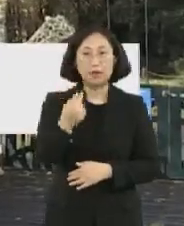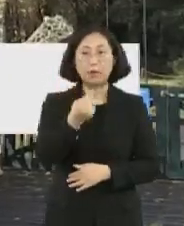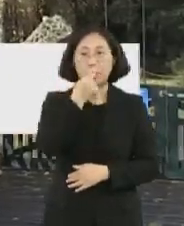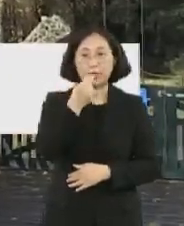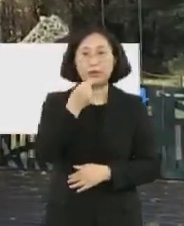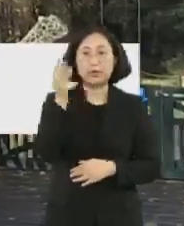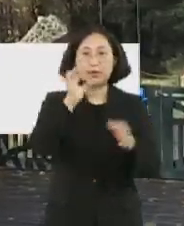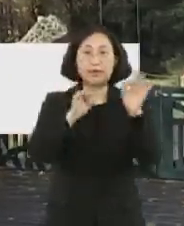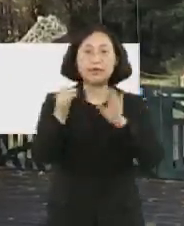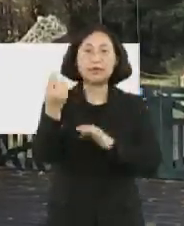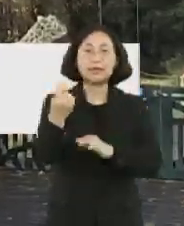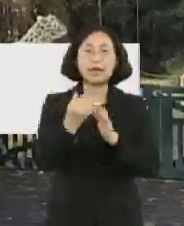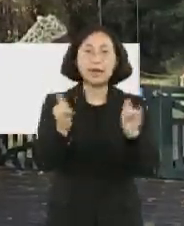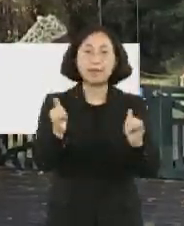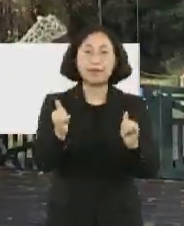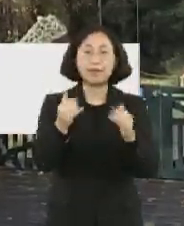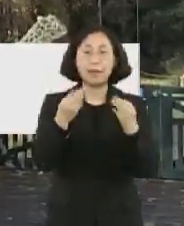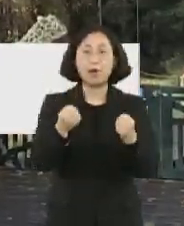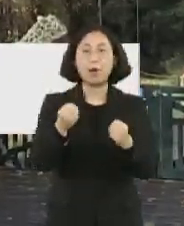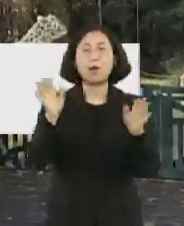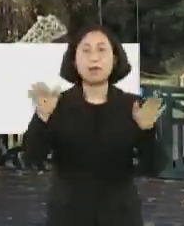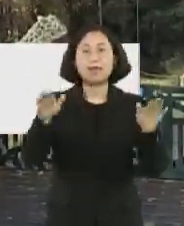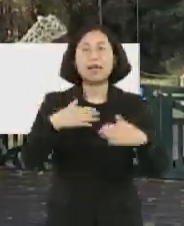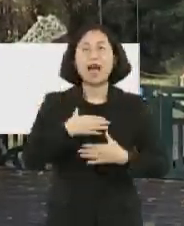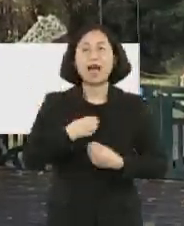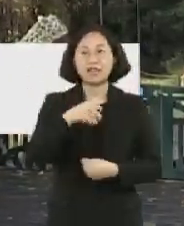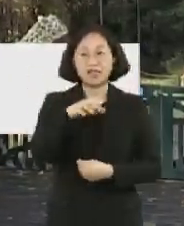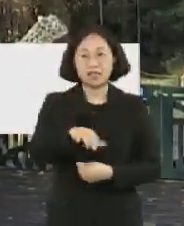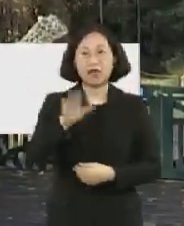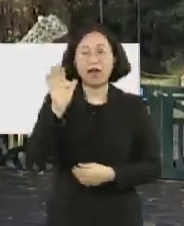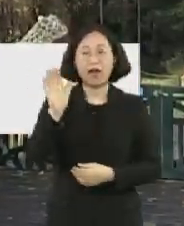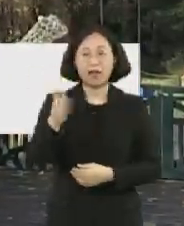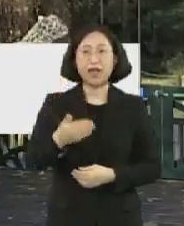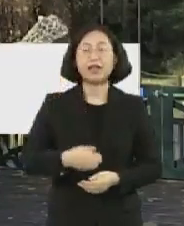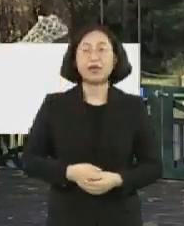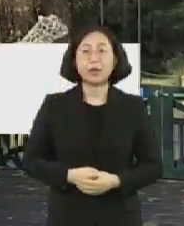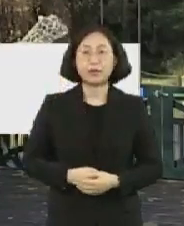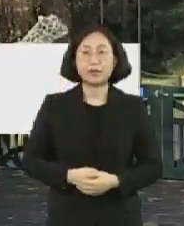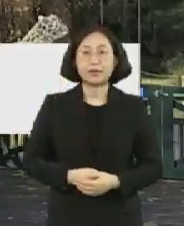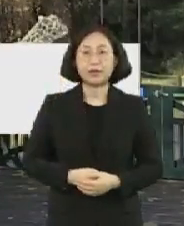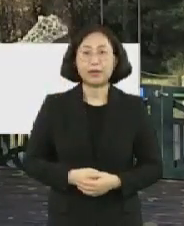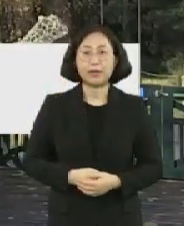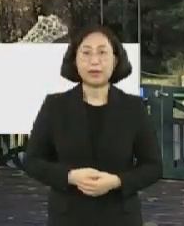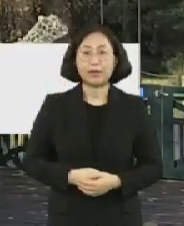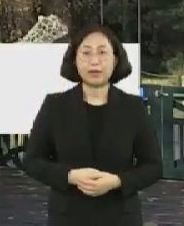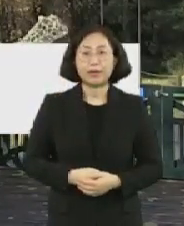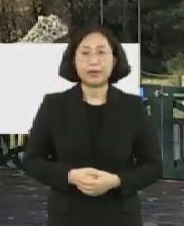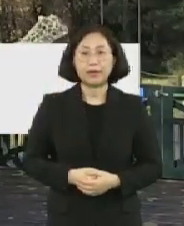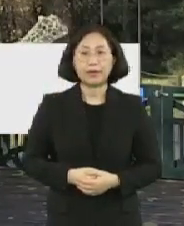and it's okay for birds, but that's not the sole objective. It's a good place for